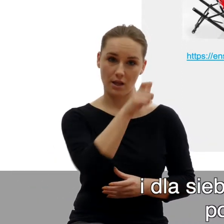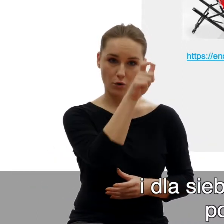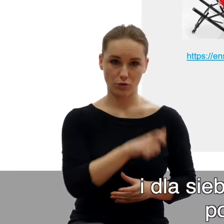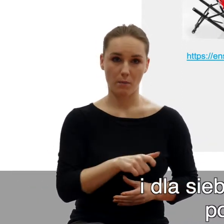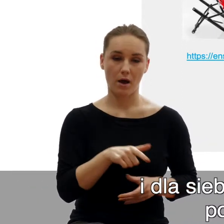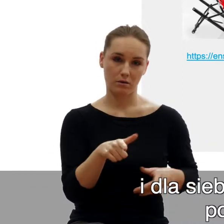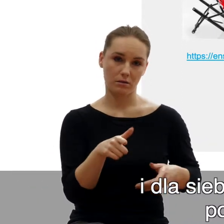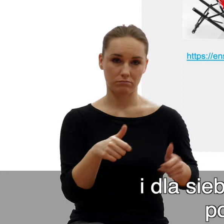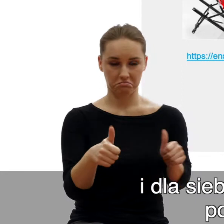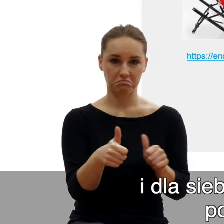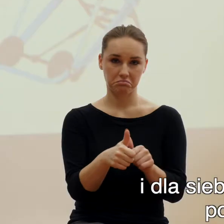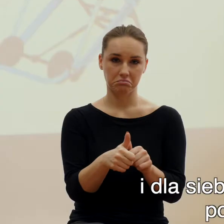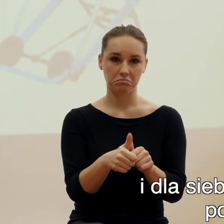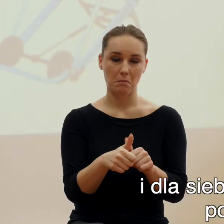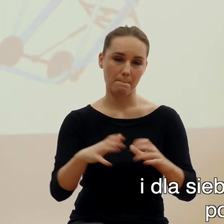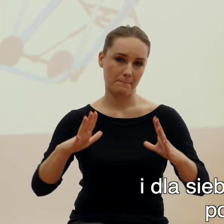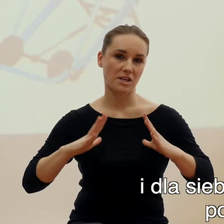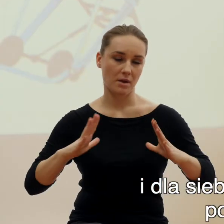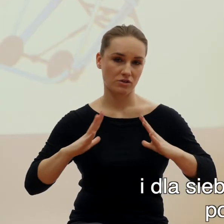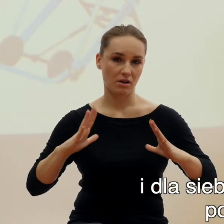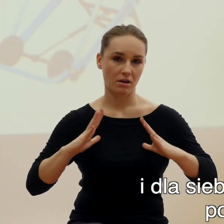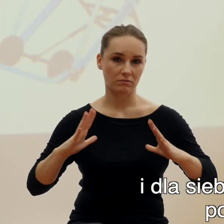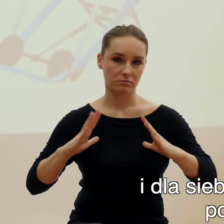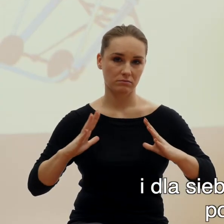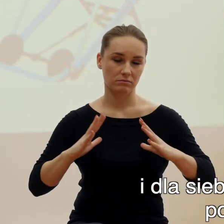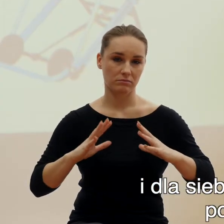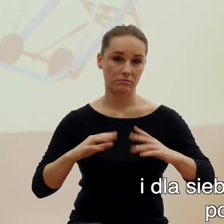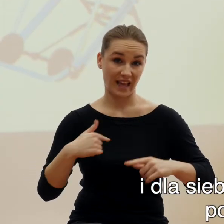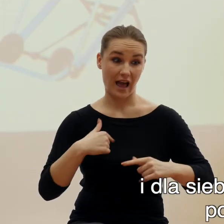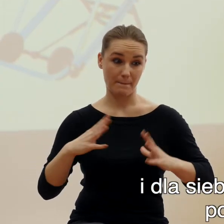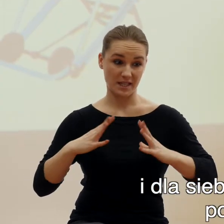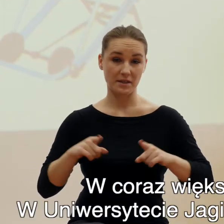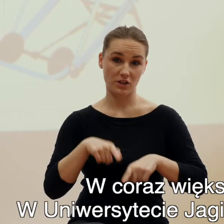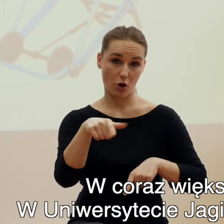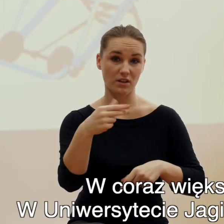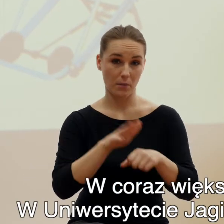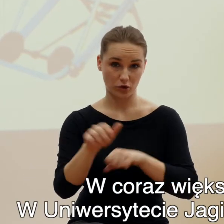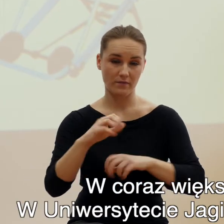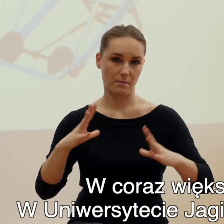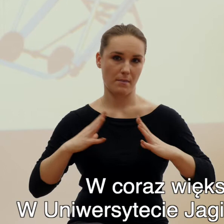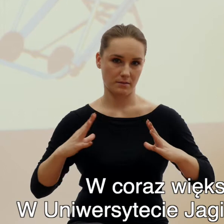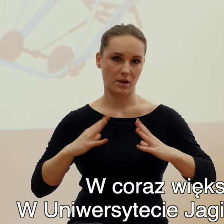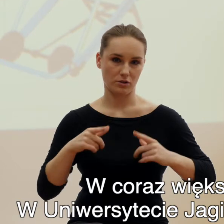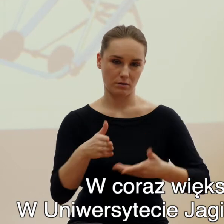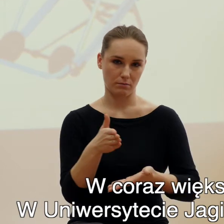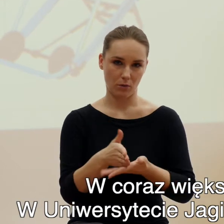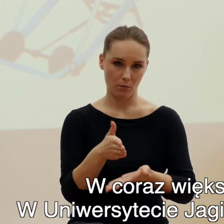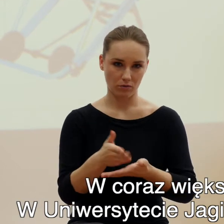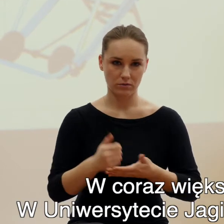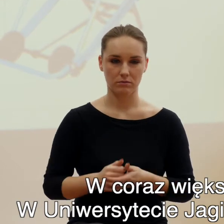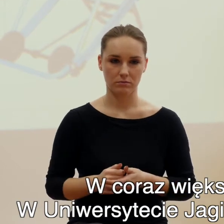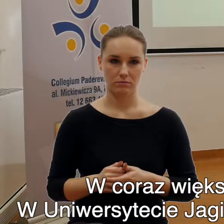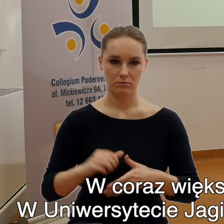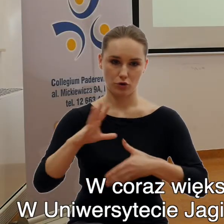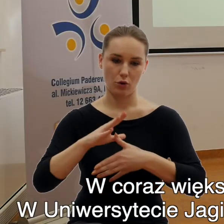z niepełnosprawnością poruszać się w dół po schodach. W coraz większej ilości miejsc pojawiają się